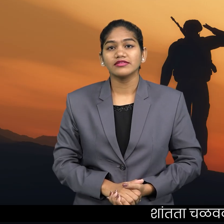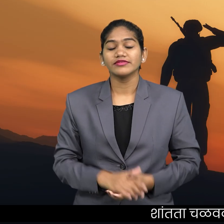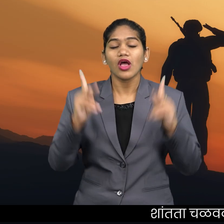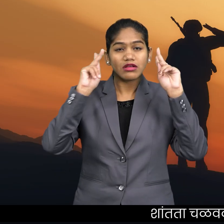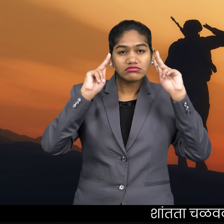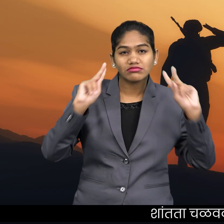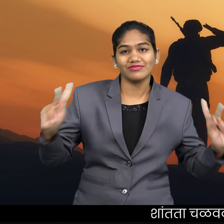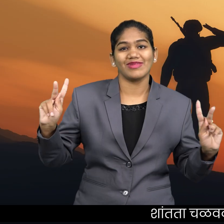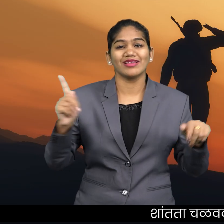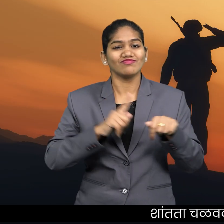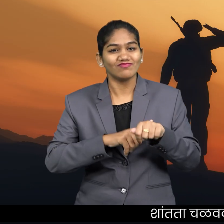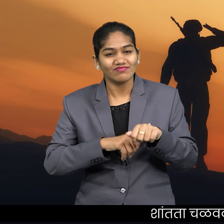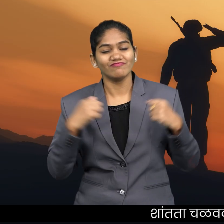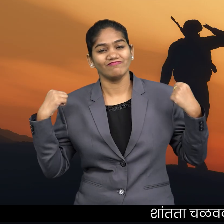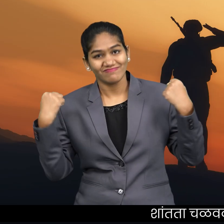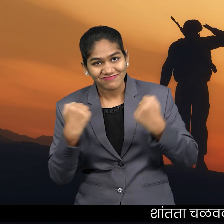शांतता चळवळी,